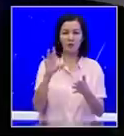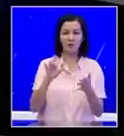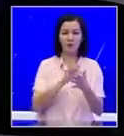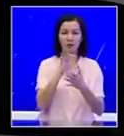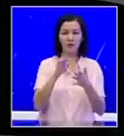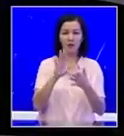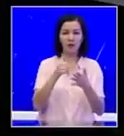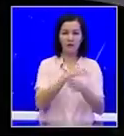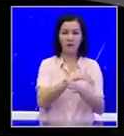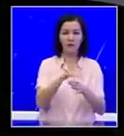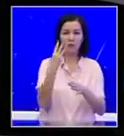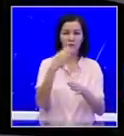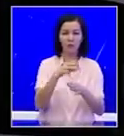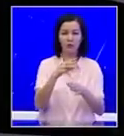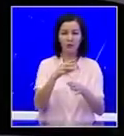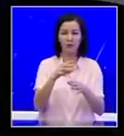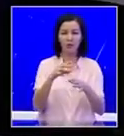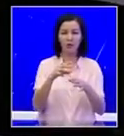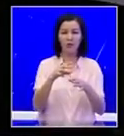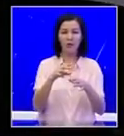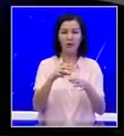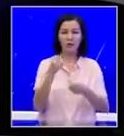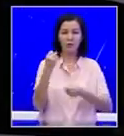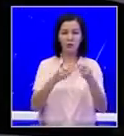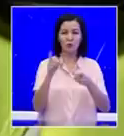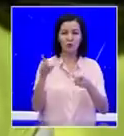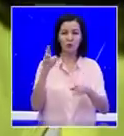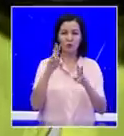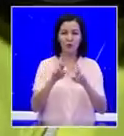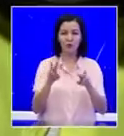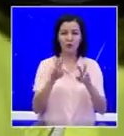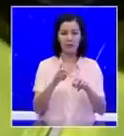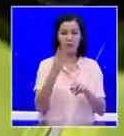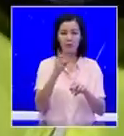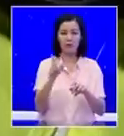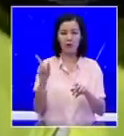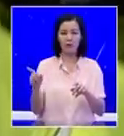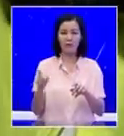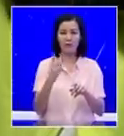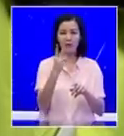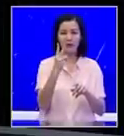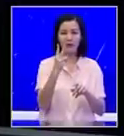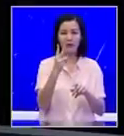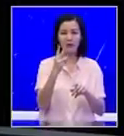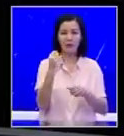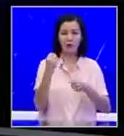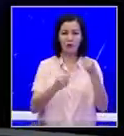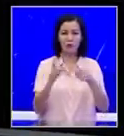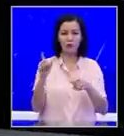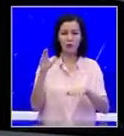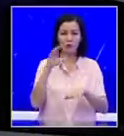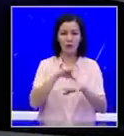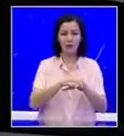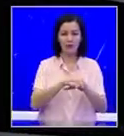проспектінің бойында 30-дан астам автокөлік тексеріліп, оның ішінде 3 жолаушы тасымалдаган 2 жүргүзүүчү аныкталып,